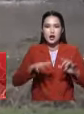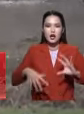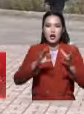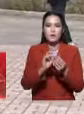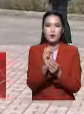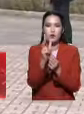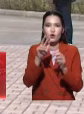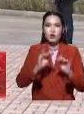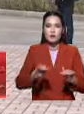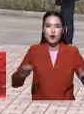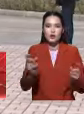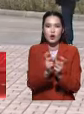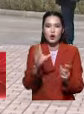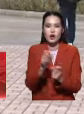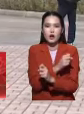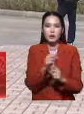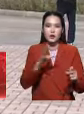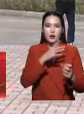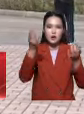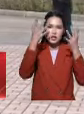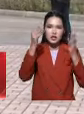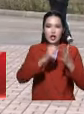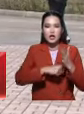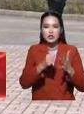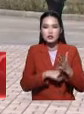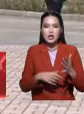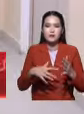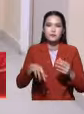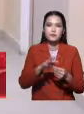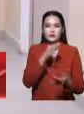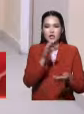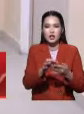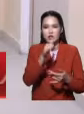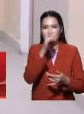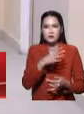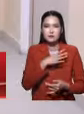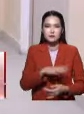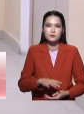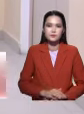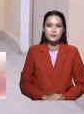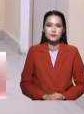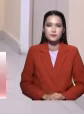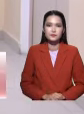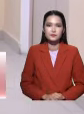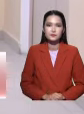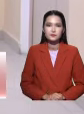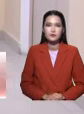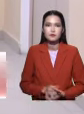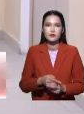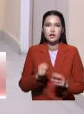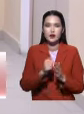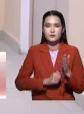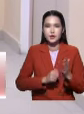бала төбелесіпті, бірақ жанжалдың нақты себебін оқытушылар дөп басып айта алмады. Төбелесті бастап жүр, төбелесті